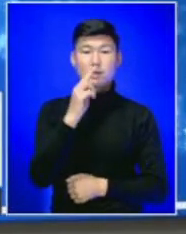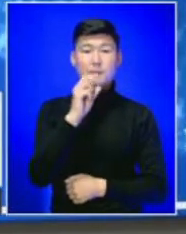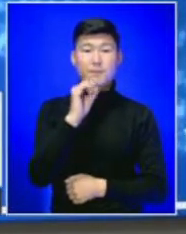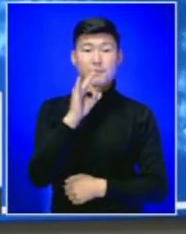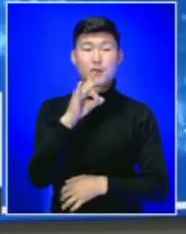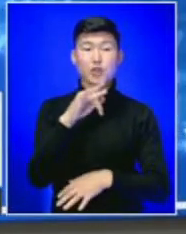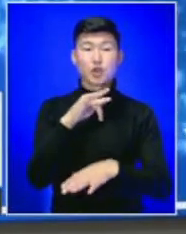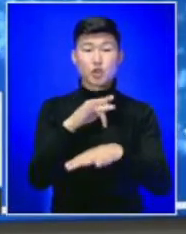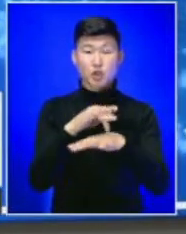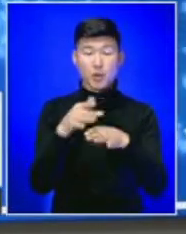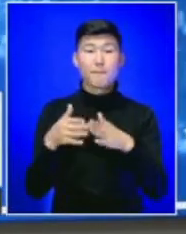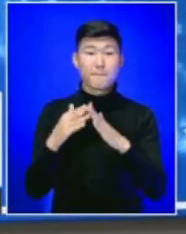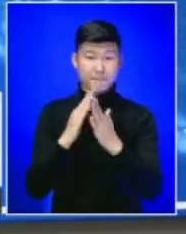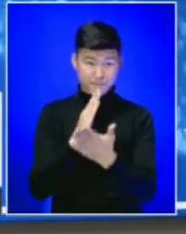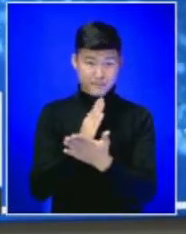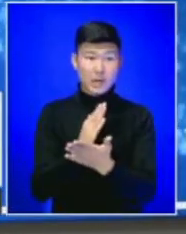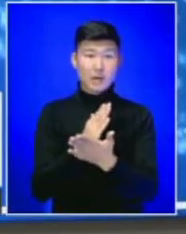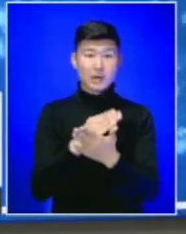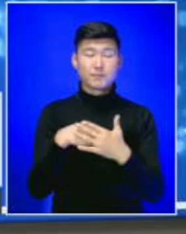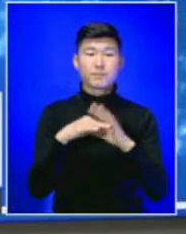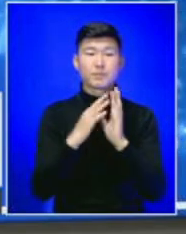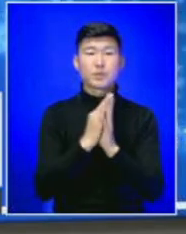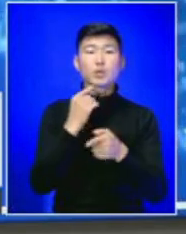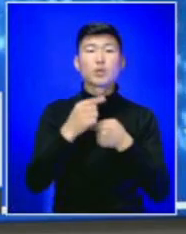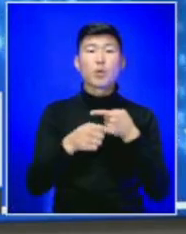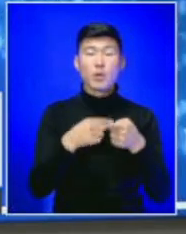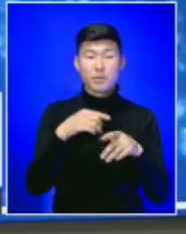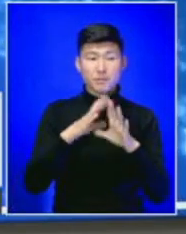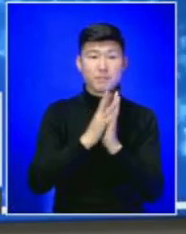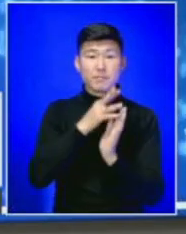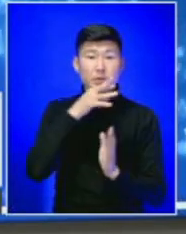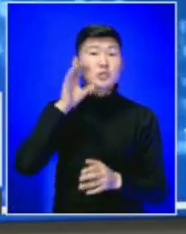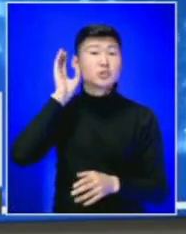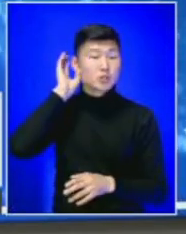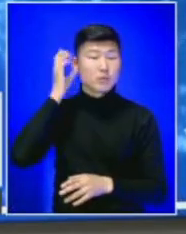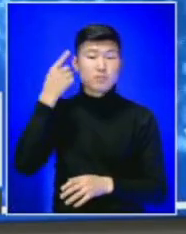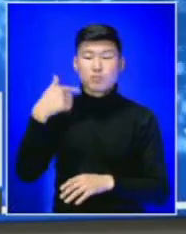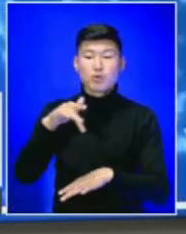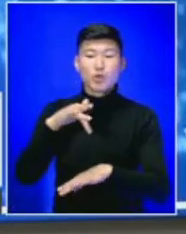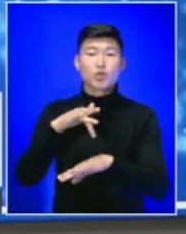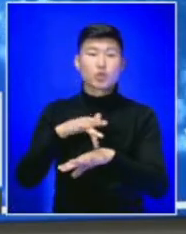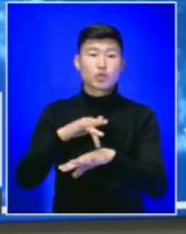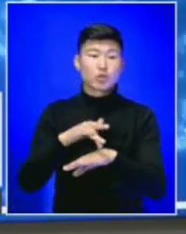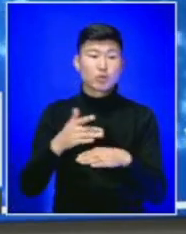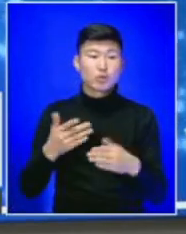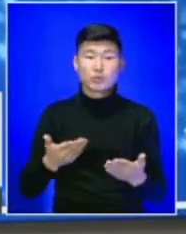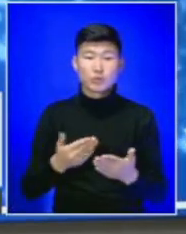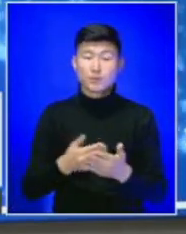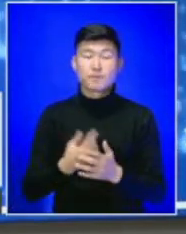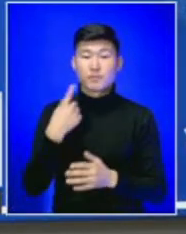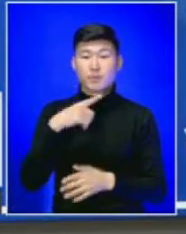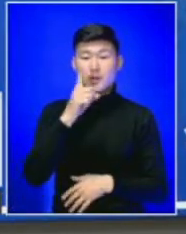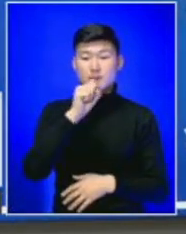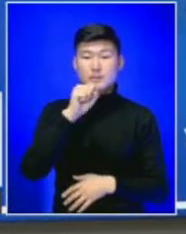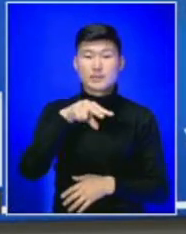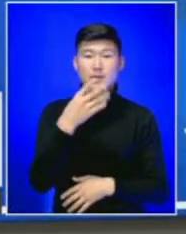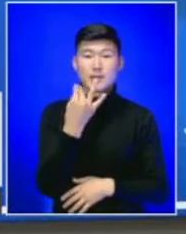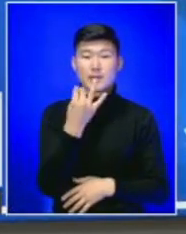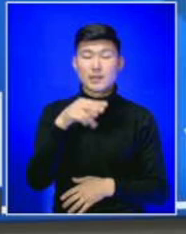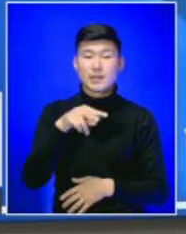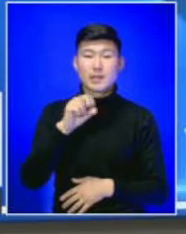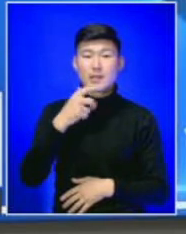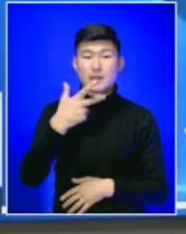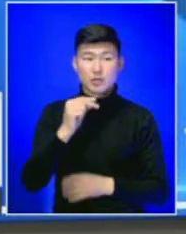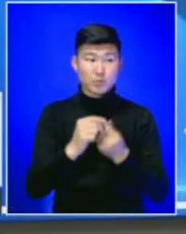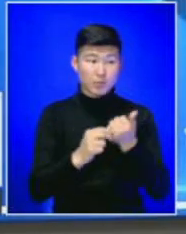төв байгуулсан. Гэт энийг мэдсэн. Энэ төв нь болохоор тухайн залилагчийн